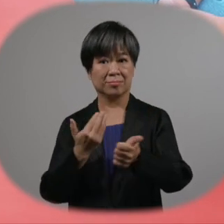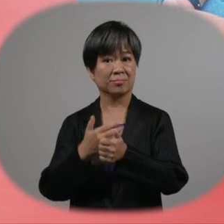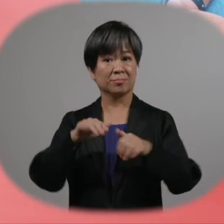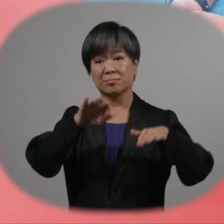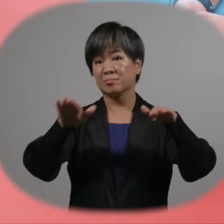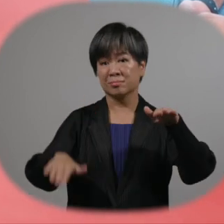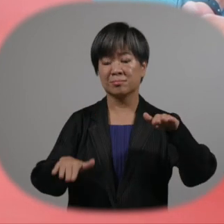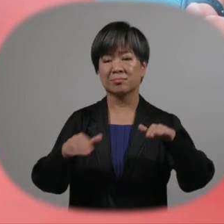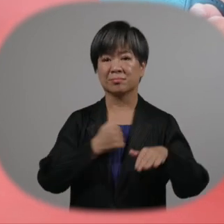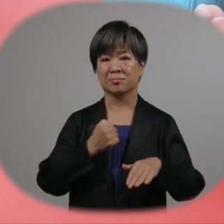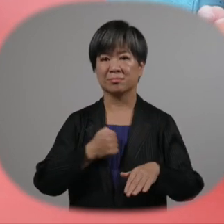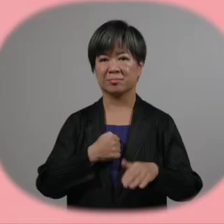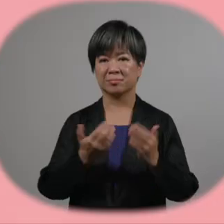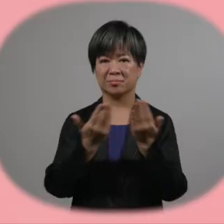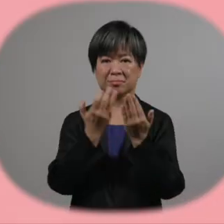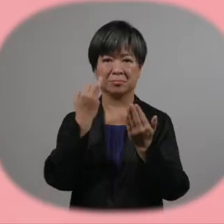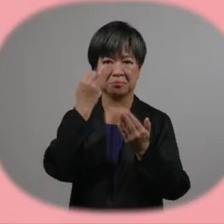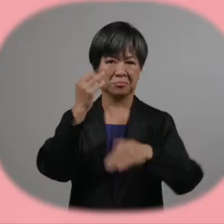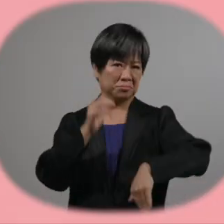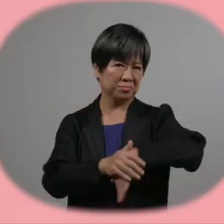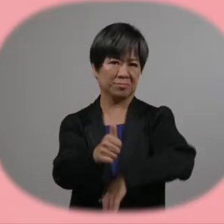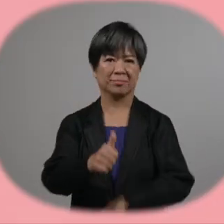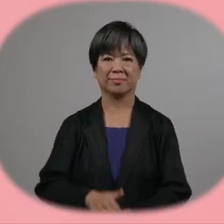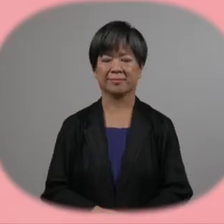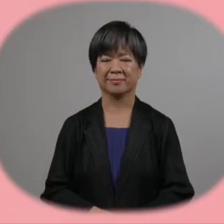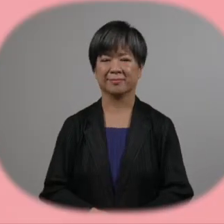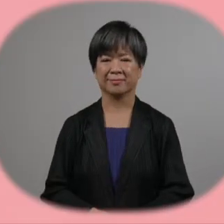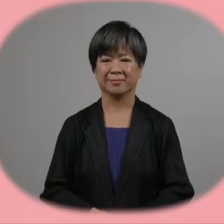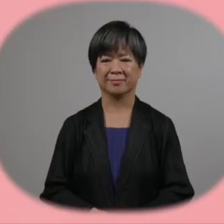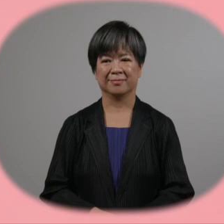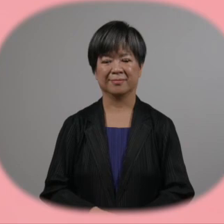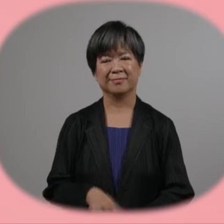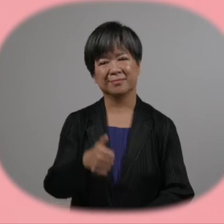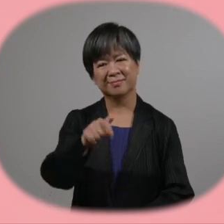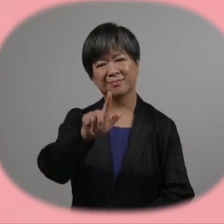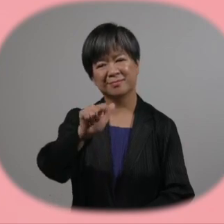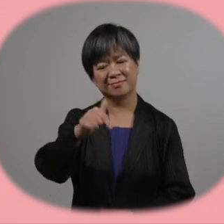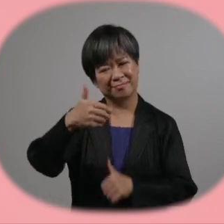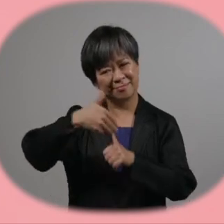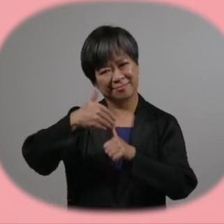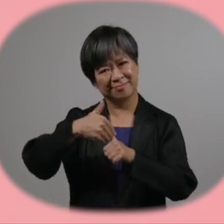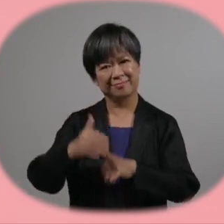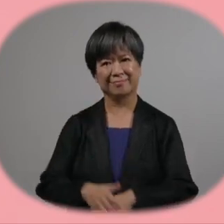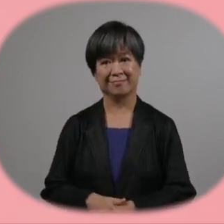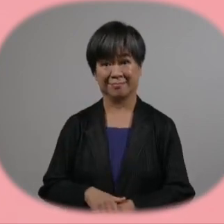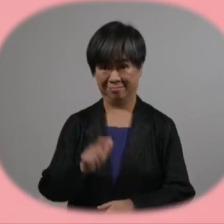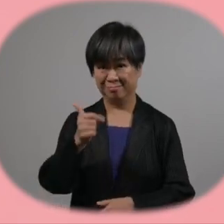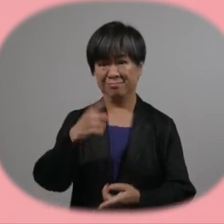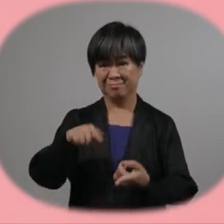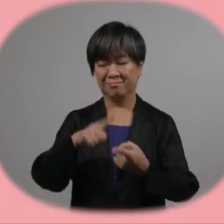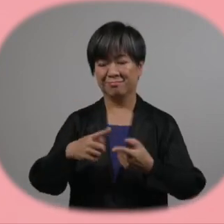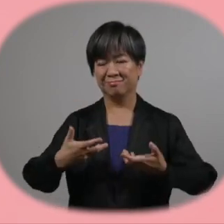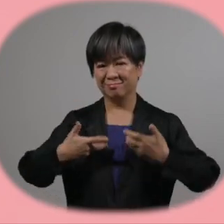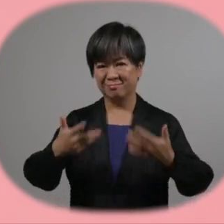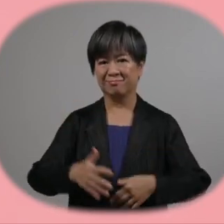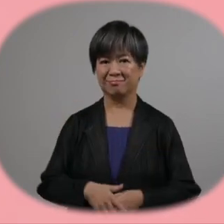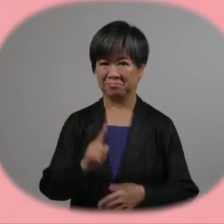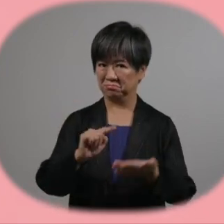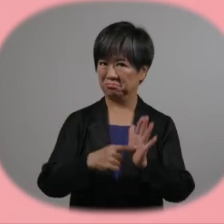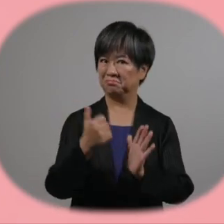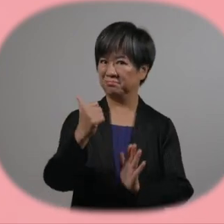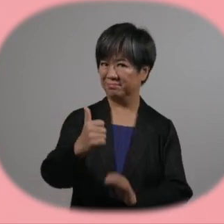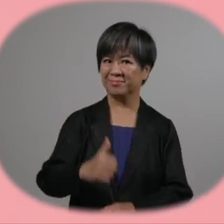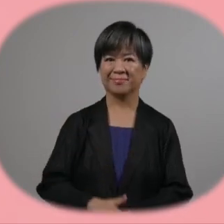个学姐表现这么棒。 谢谢老师对我栽培， 这是老师应该做的，你也表现很